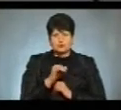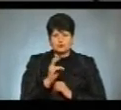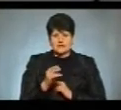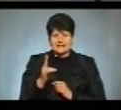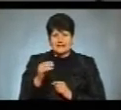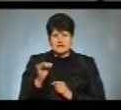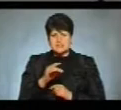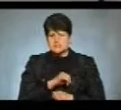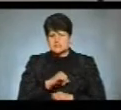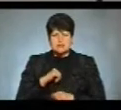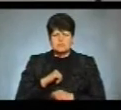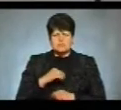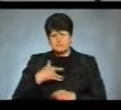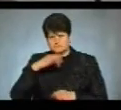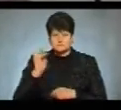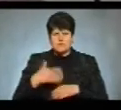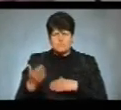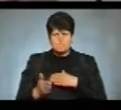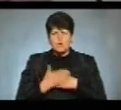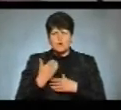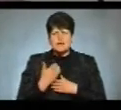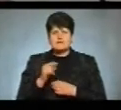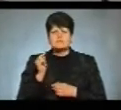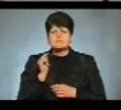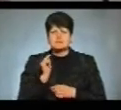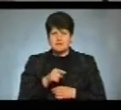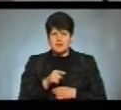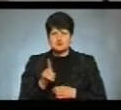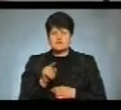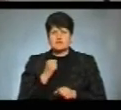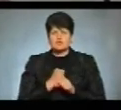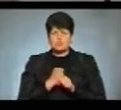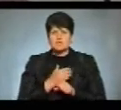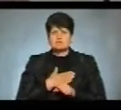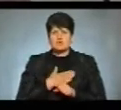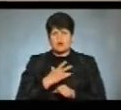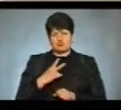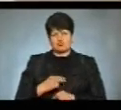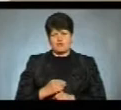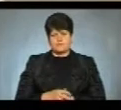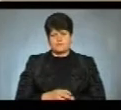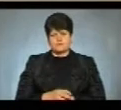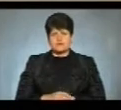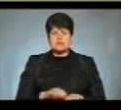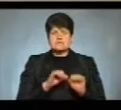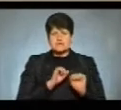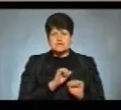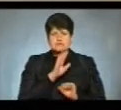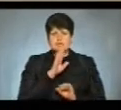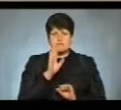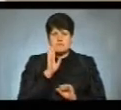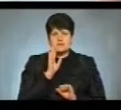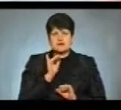Дегтяру, найсуворіші покарання за те, що вони зробили з моєю дочкою». Захисник матері загиблої